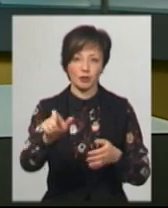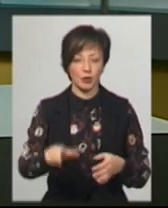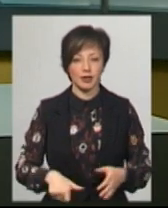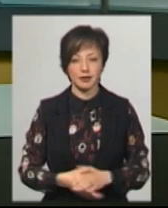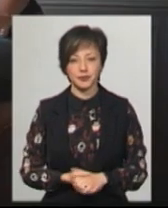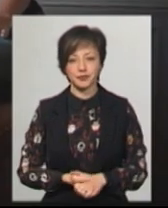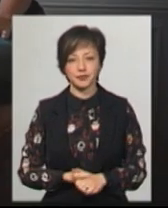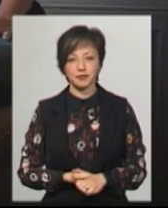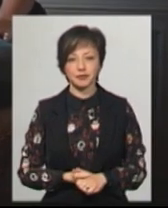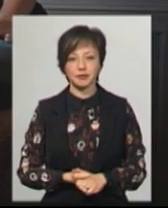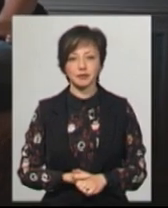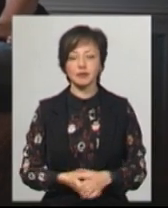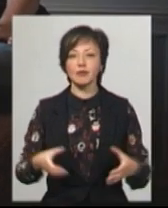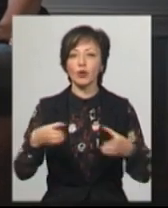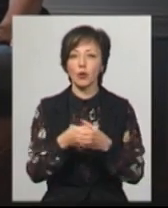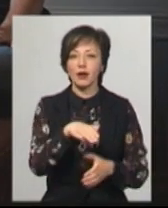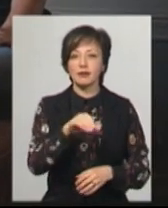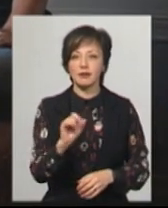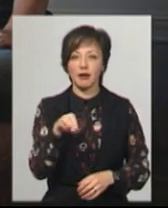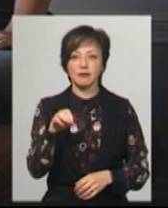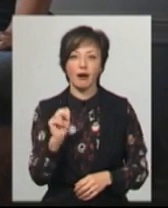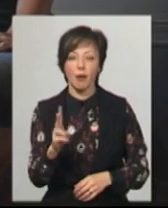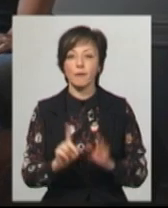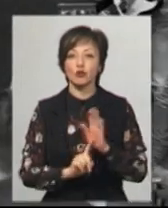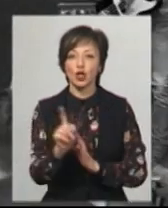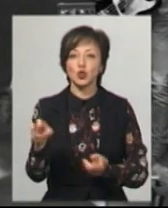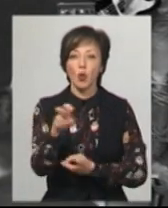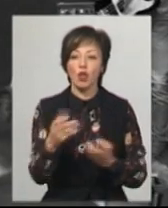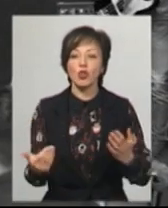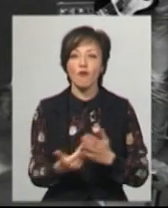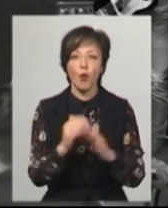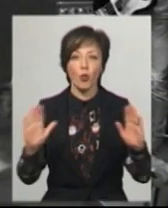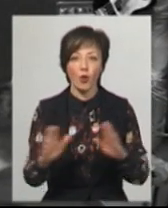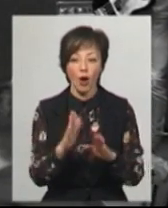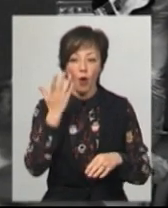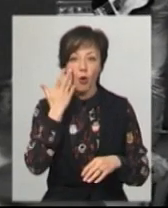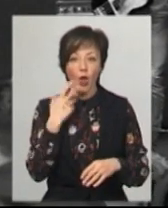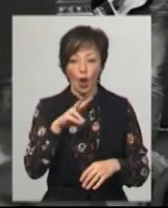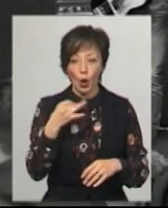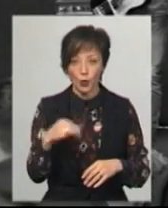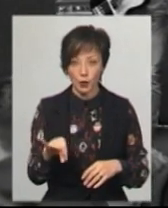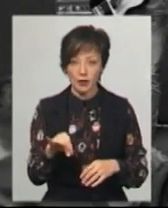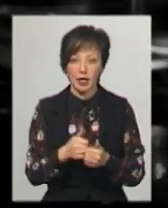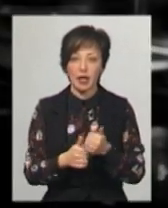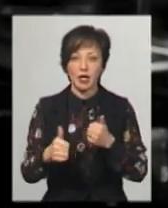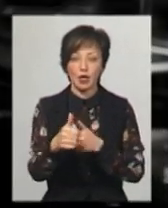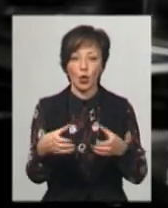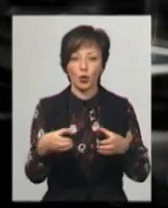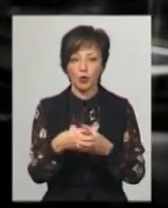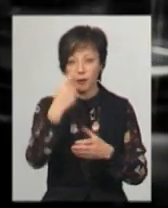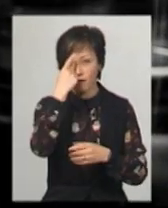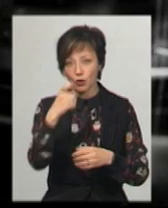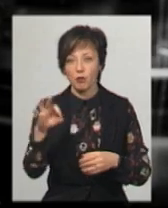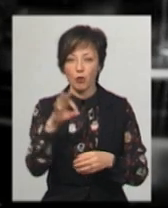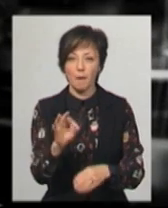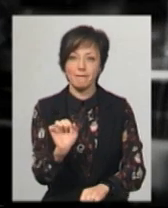Паляниця. Гурт «Тартак» почали шукати нового вокаліста після того, як у лютому цього року лідер гурту Сашко Положинський повідомив